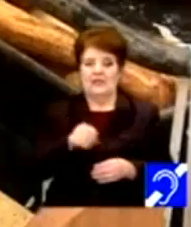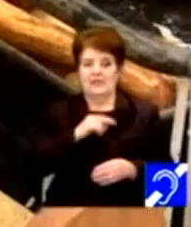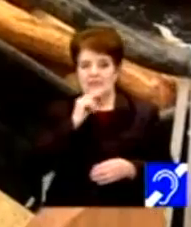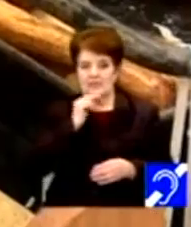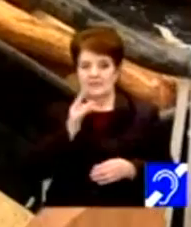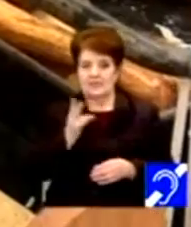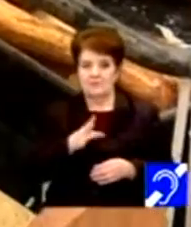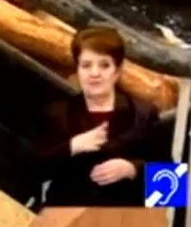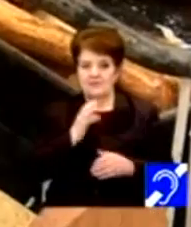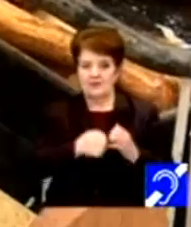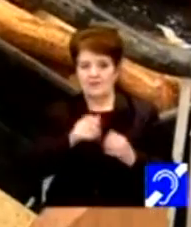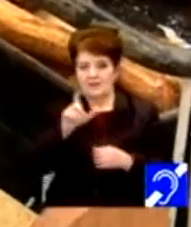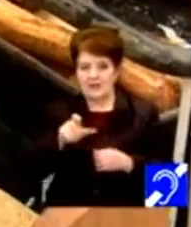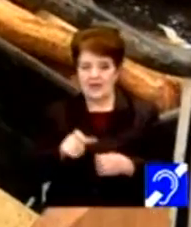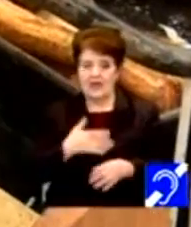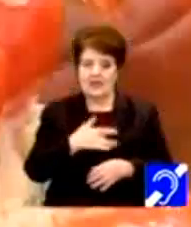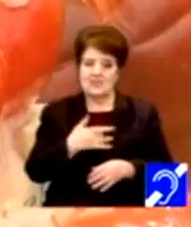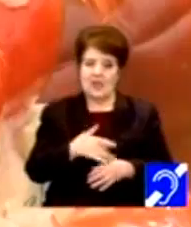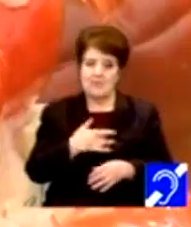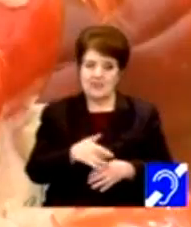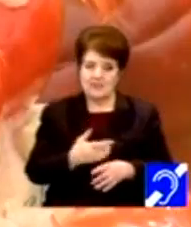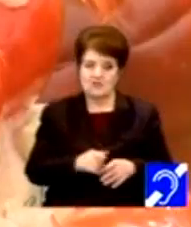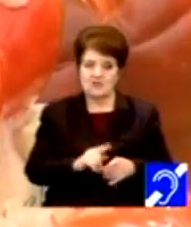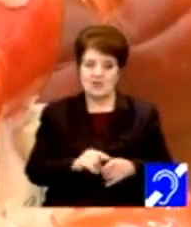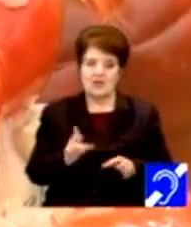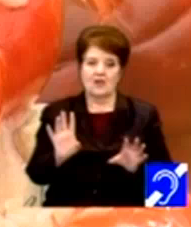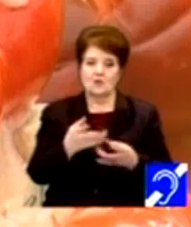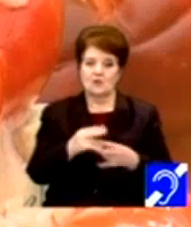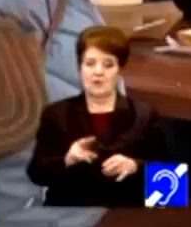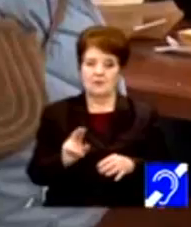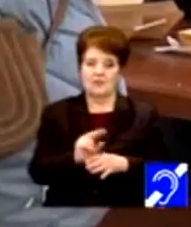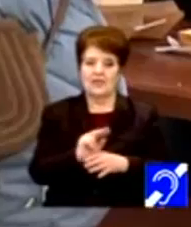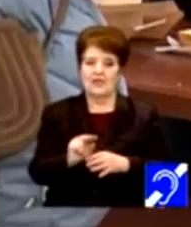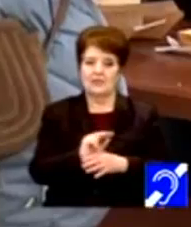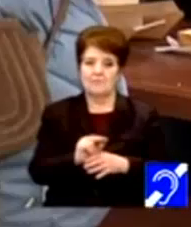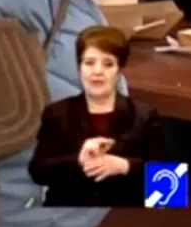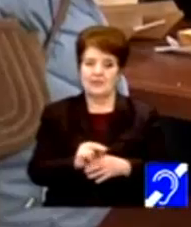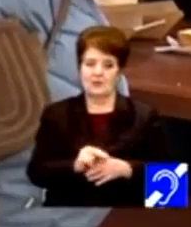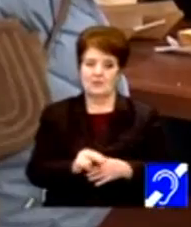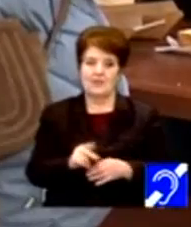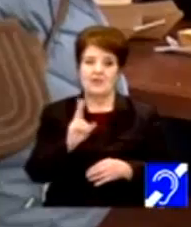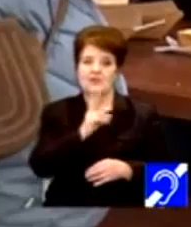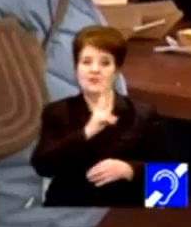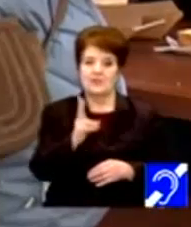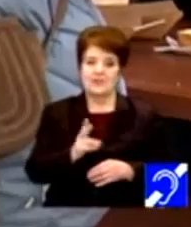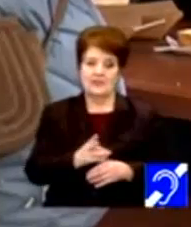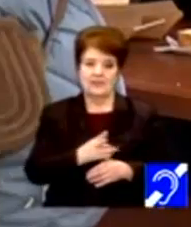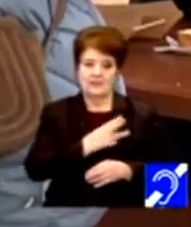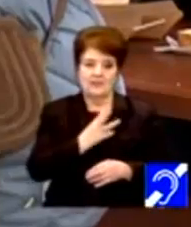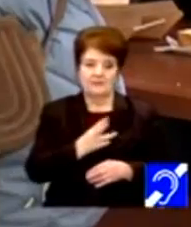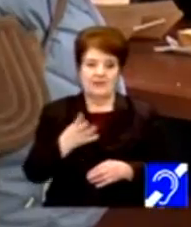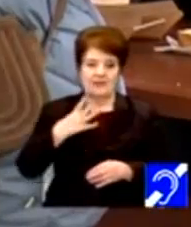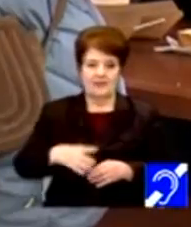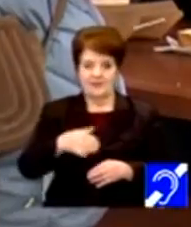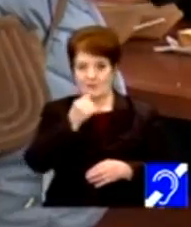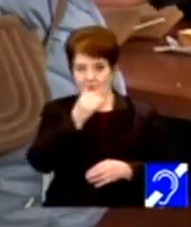să fie și hipertensivii și diabeticii care nu ar trebui să-și întrerupă tratamentul. Cine nu are răbdare să treacă treptat la meniul copios